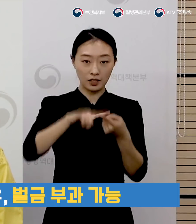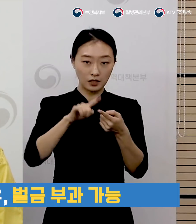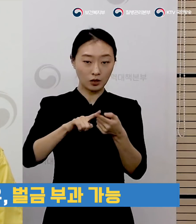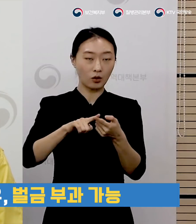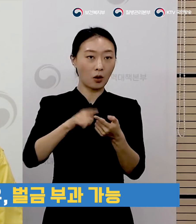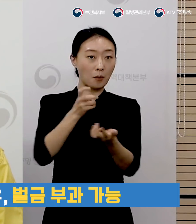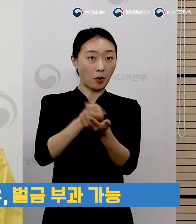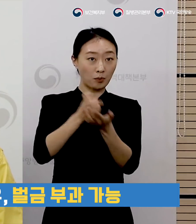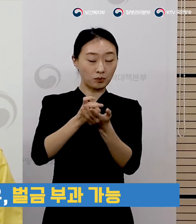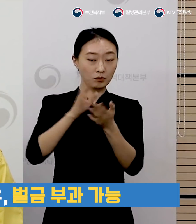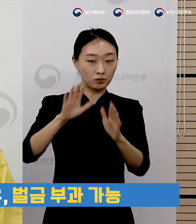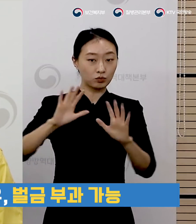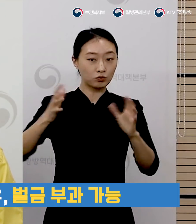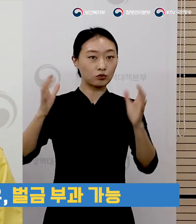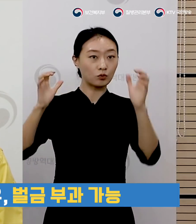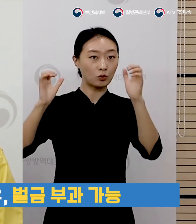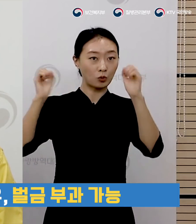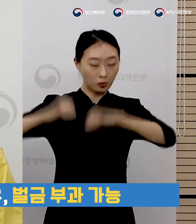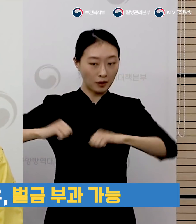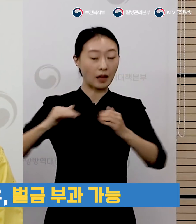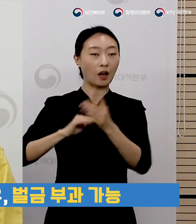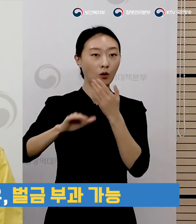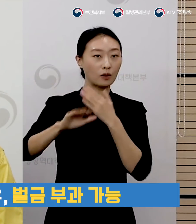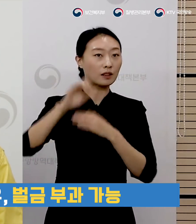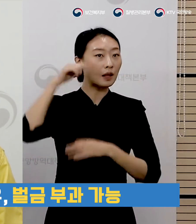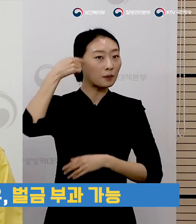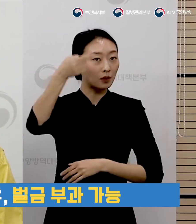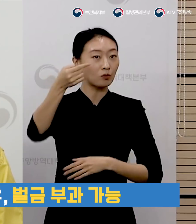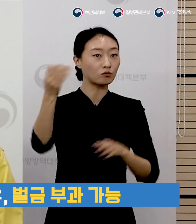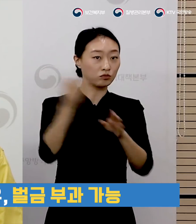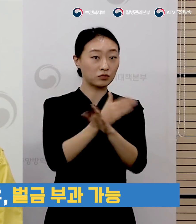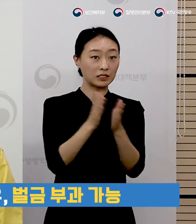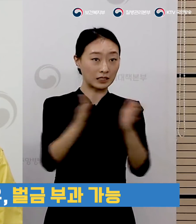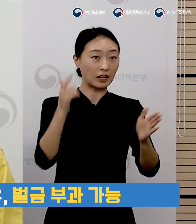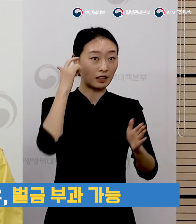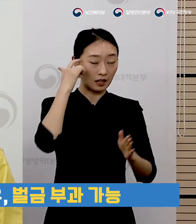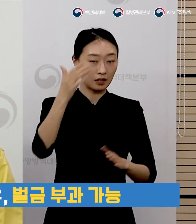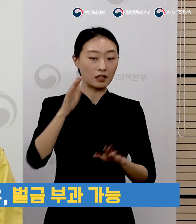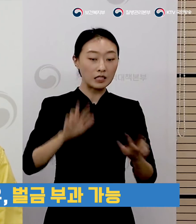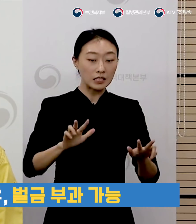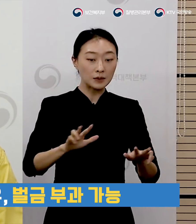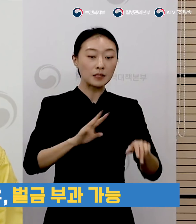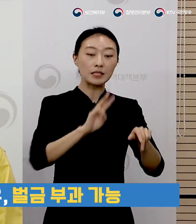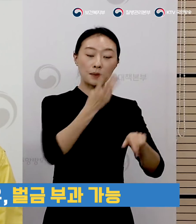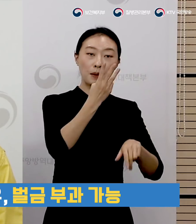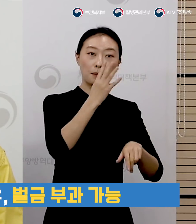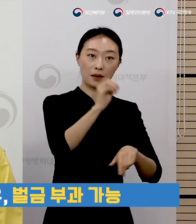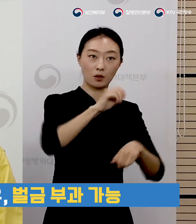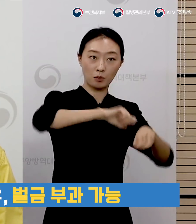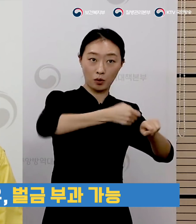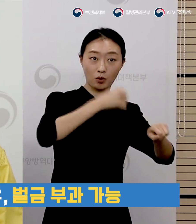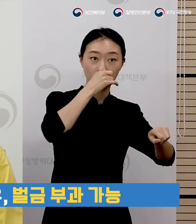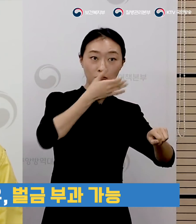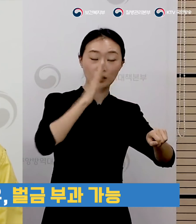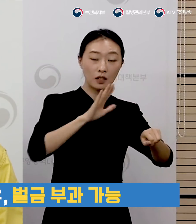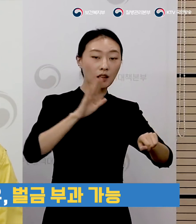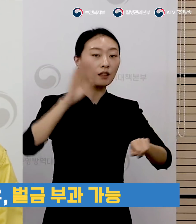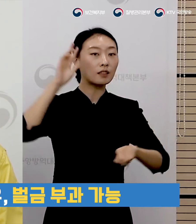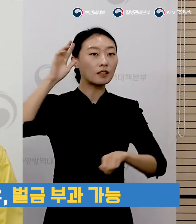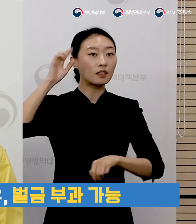달 초면은 이제 시행이 될 텐데 현재는 벌금 300만 원 이하의 처벌을 받지만은 이제 다음 달 초가